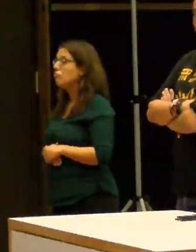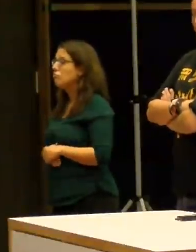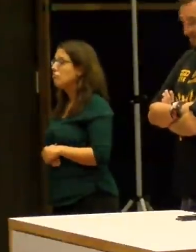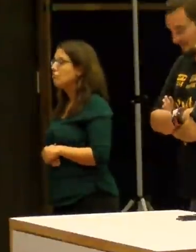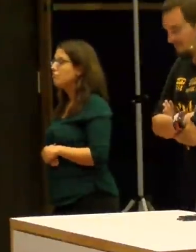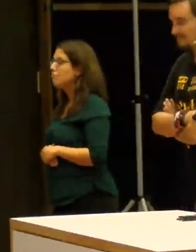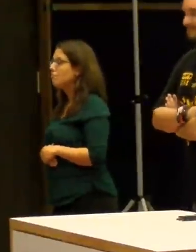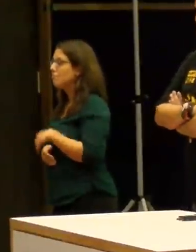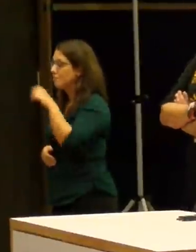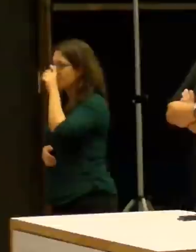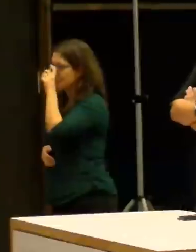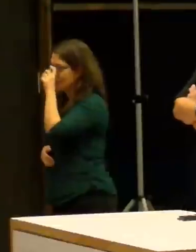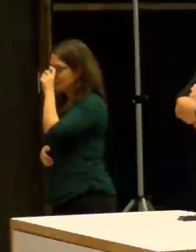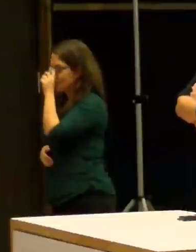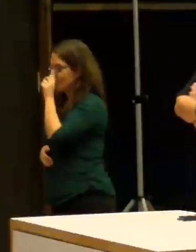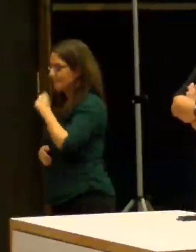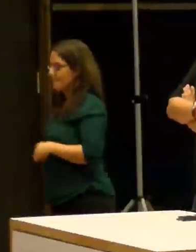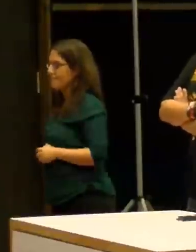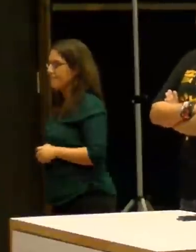on a encore 10 minutes.